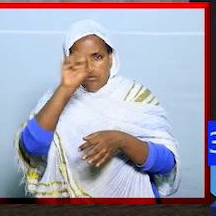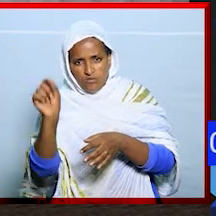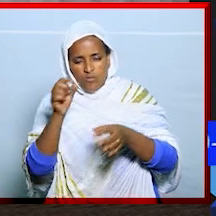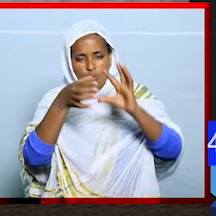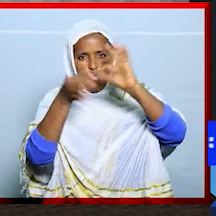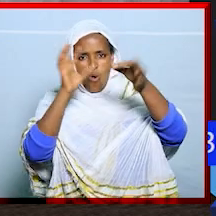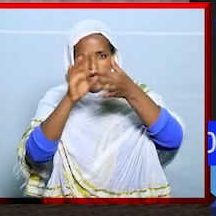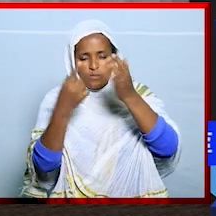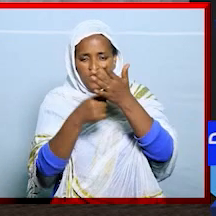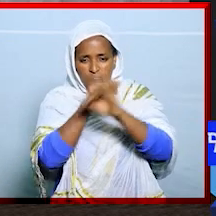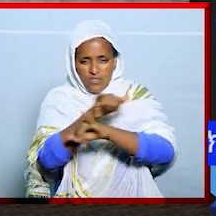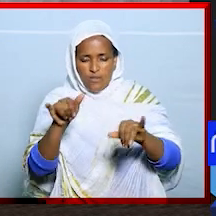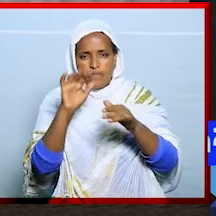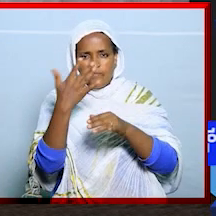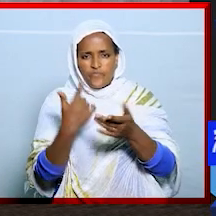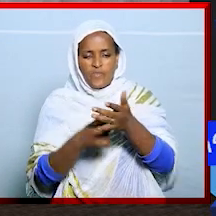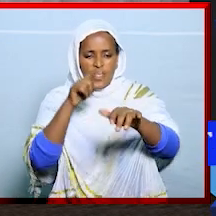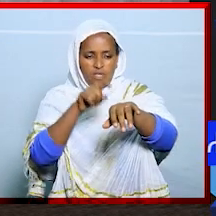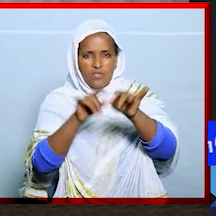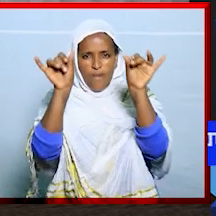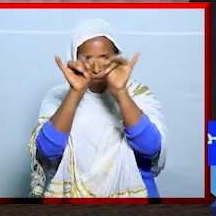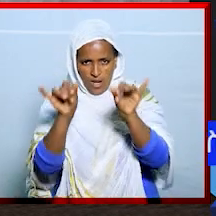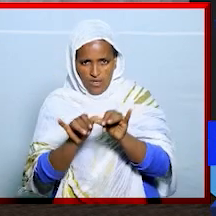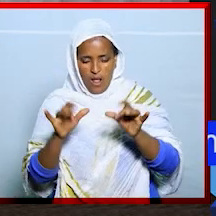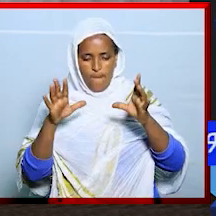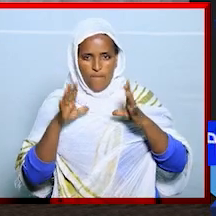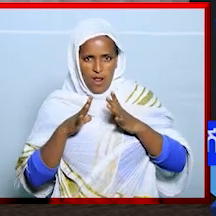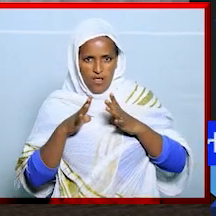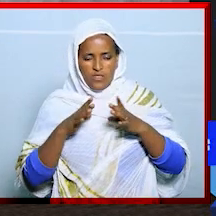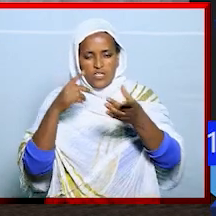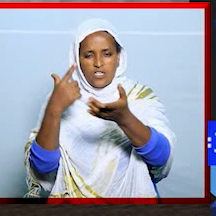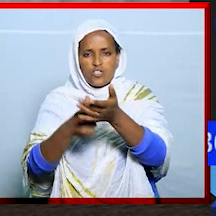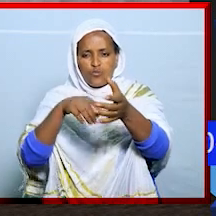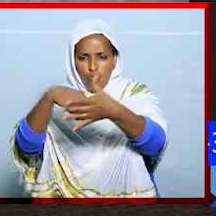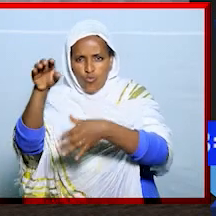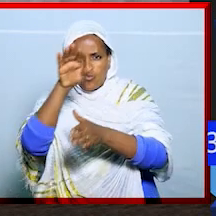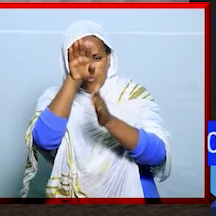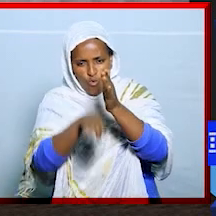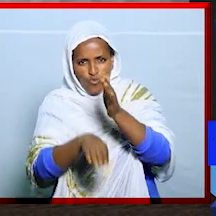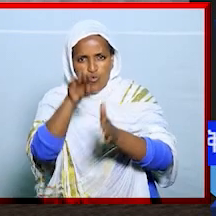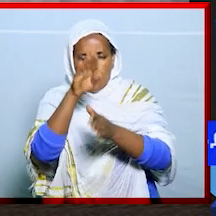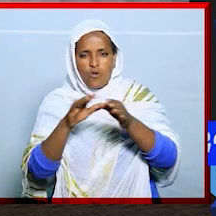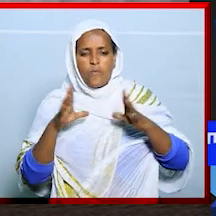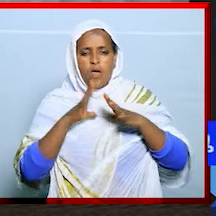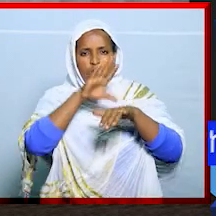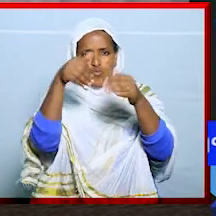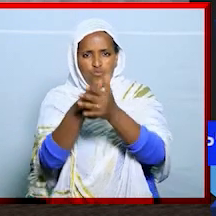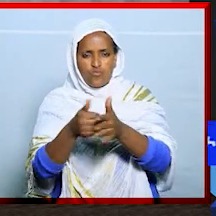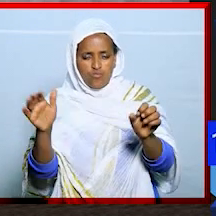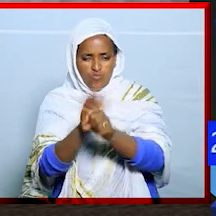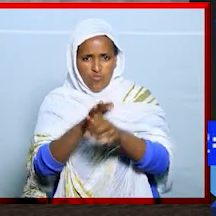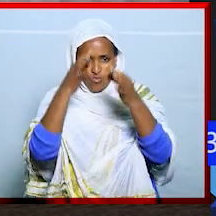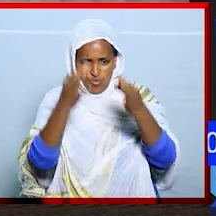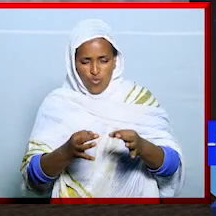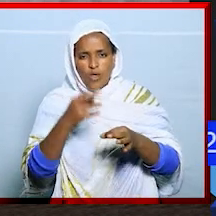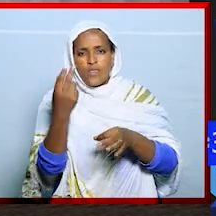ከዋክብት ይህንና ይህን የመሳሰሉትን የጊዜ መለኪያነት የበዓላትን እነዚህ የሚወጡ የሚወርዱ በዓላትን ሁሉ